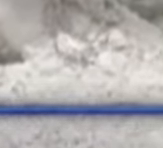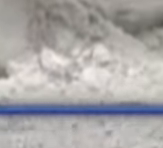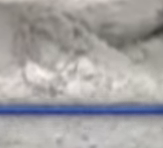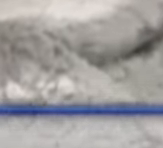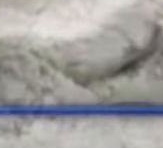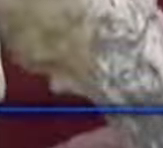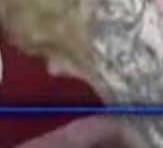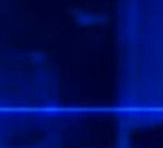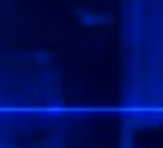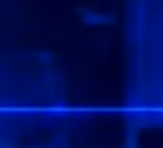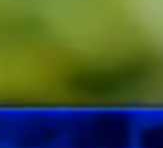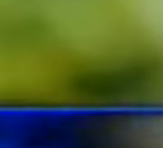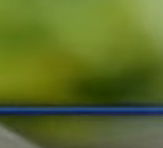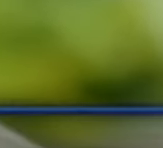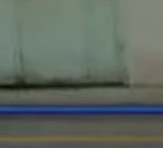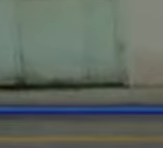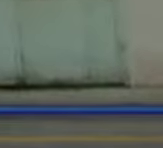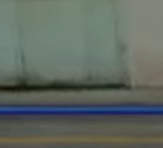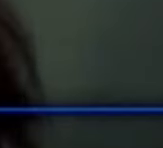Totoo ba ito?